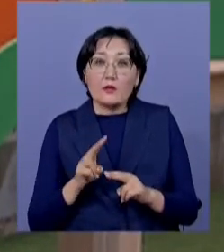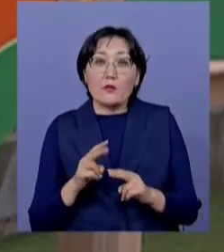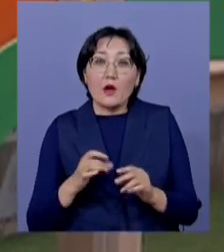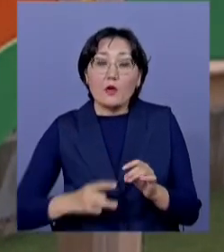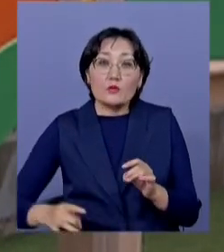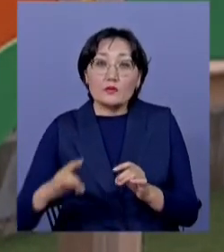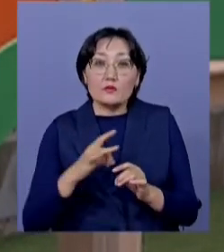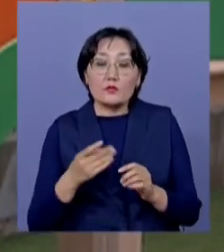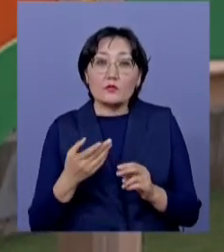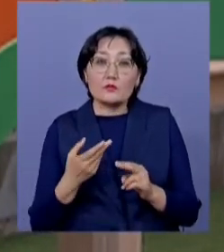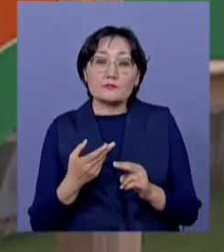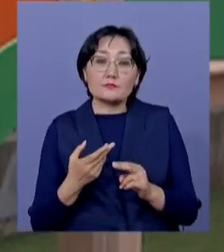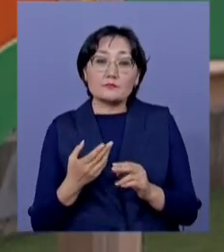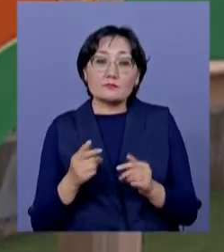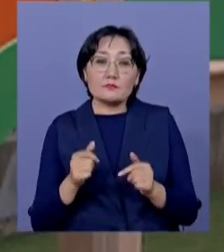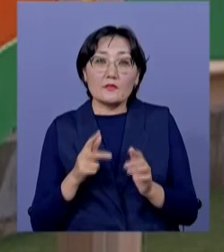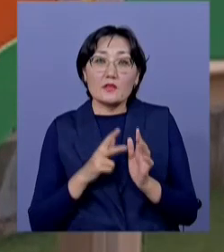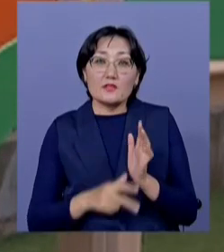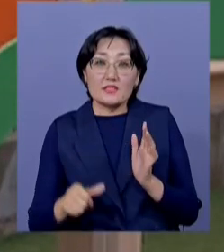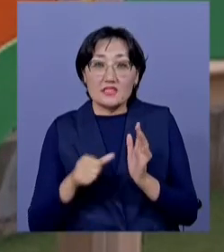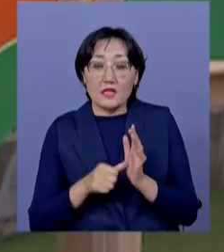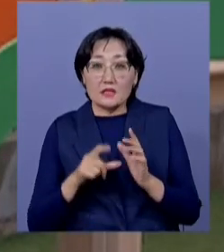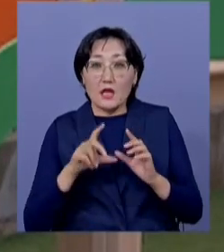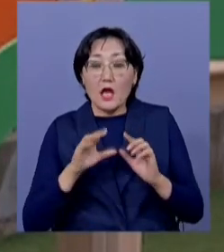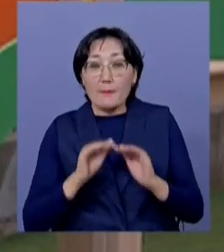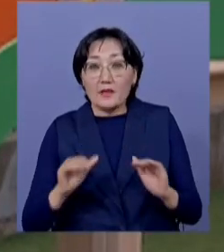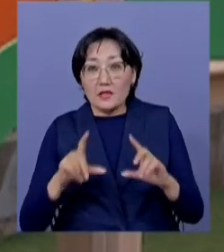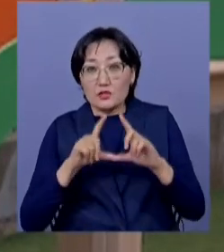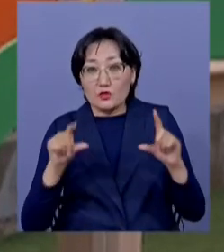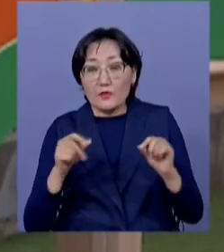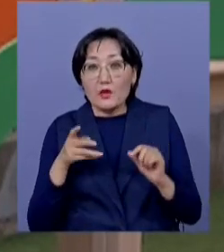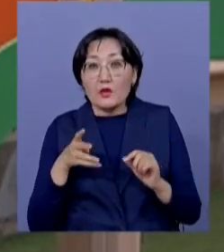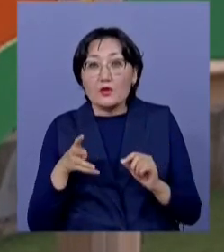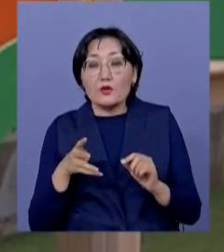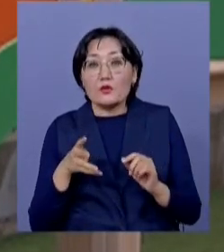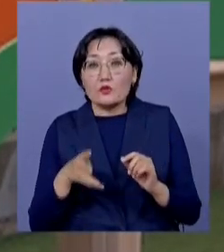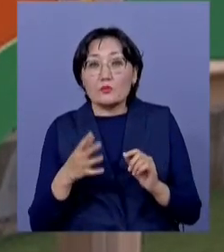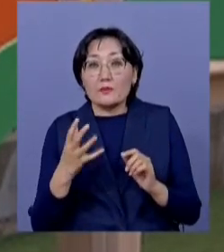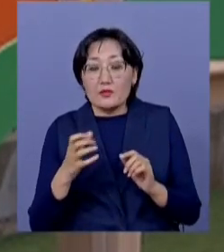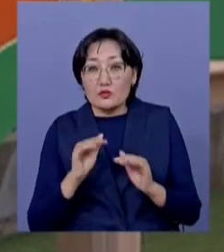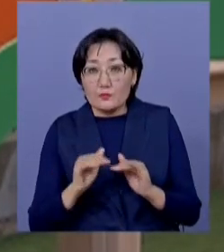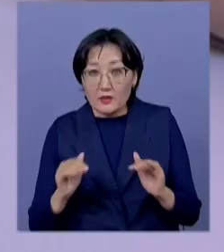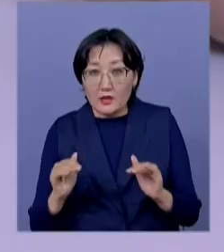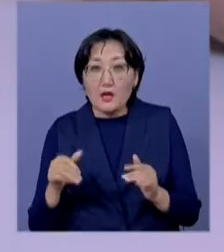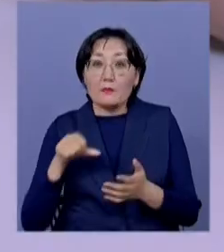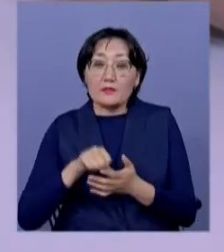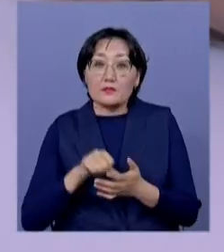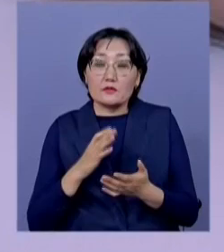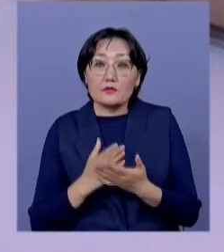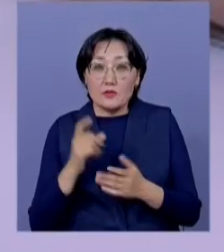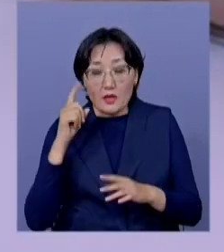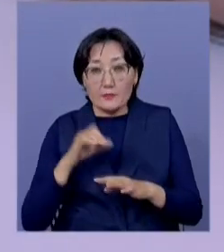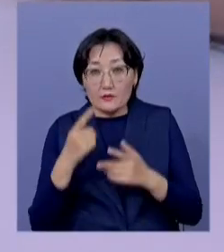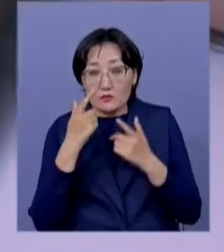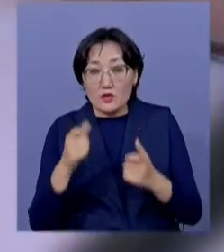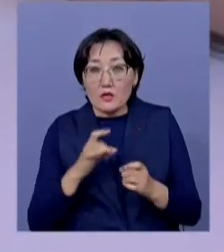ауданымызда осы мен 86 балабақшада 4,5 мың бала жаңағы келіп жүр. Әкімдіктің